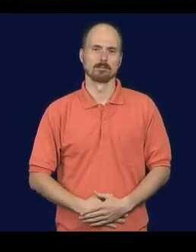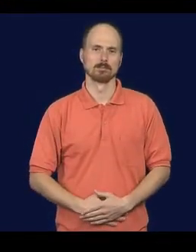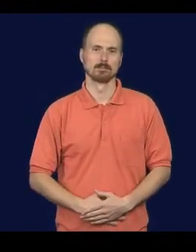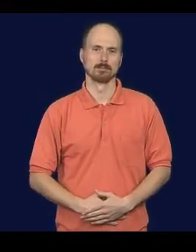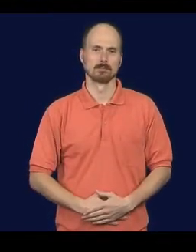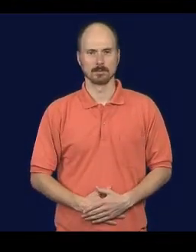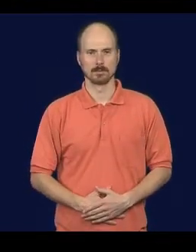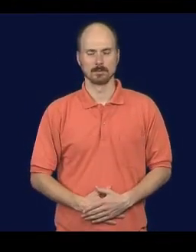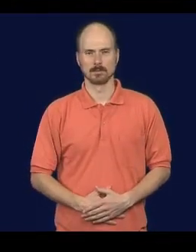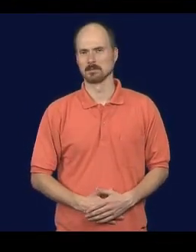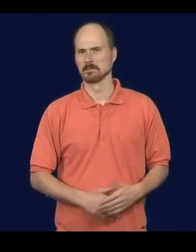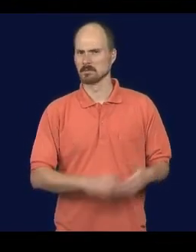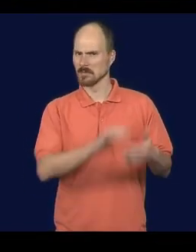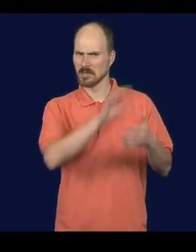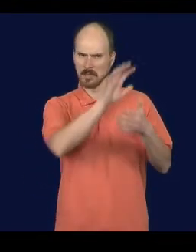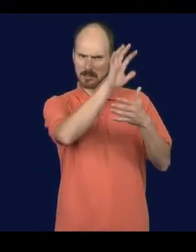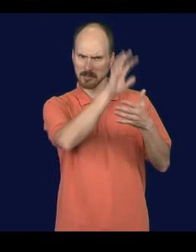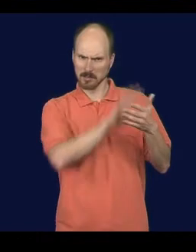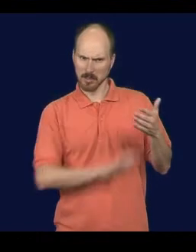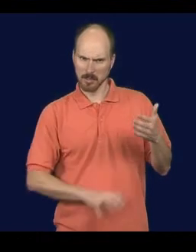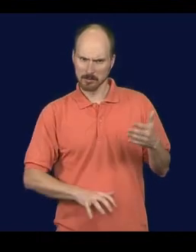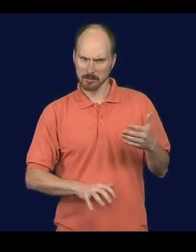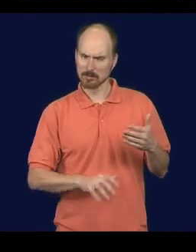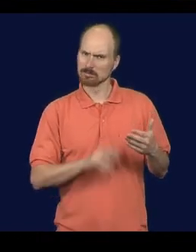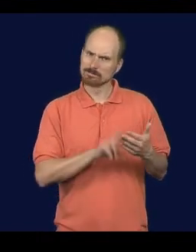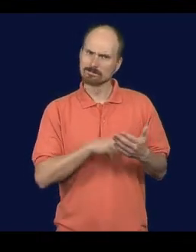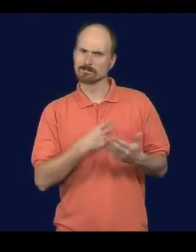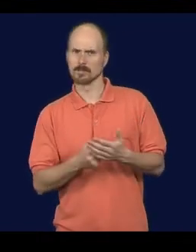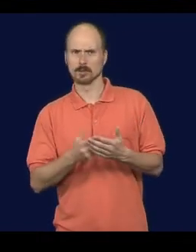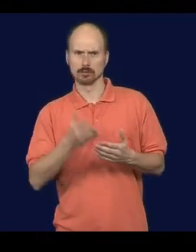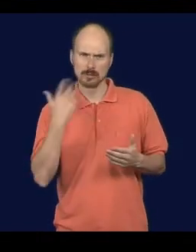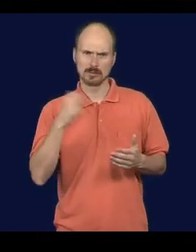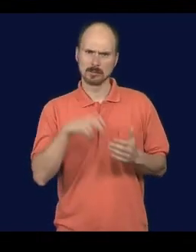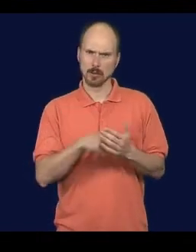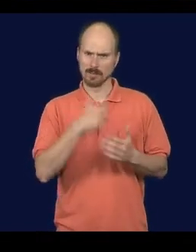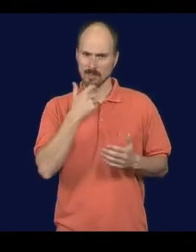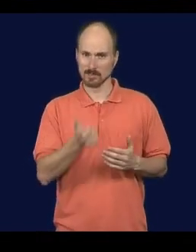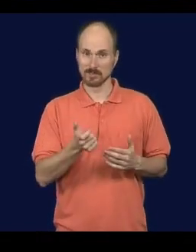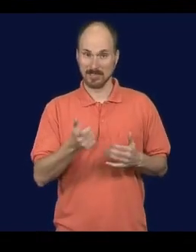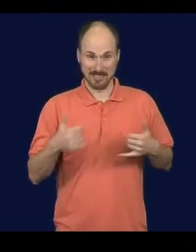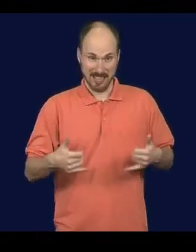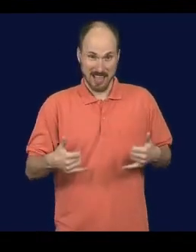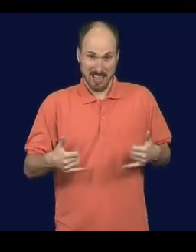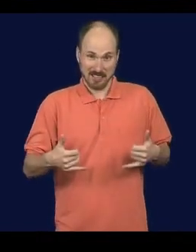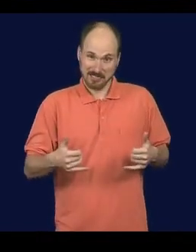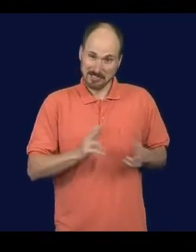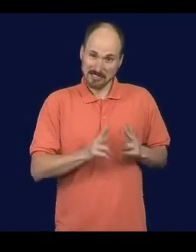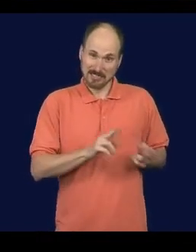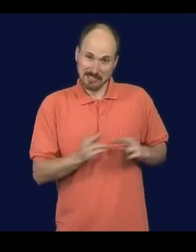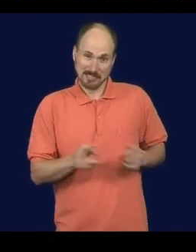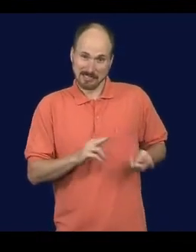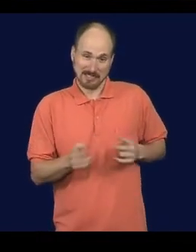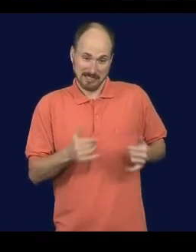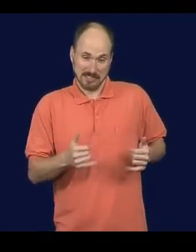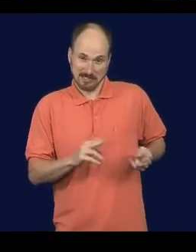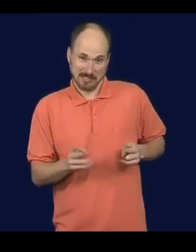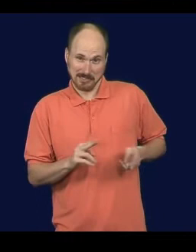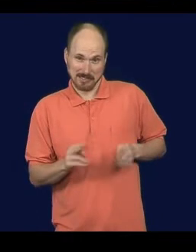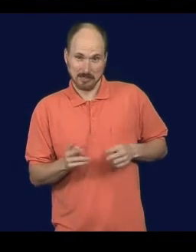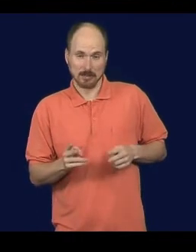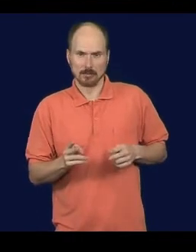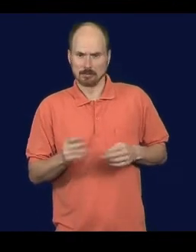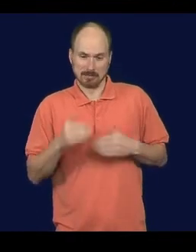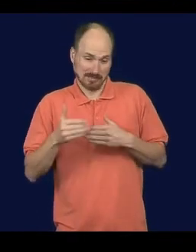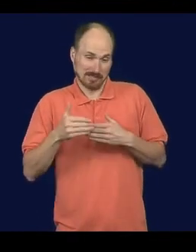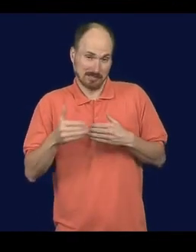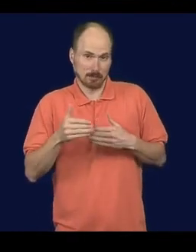den. Jsou to zprávy, počasí, dále tam jsou například recepty, můžete si se uvařit podle toho.